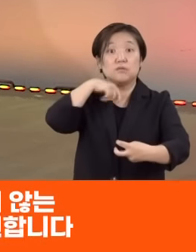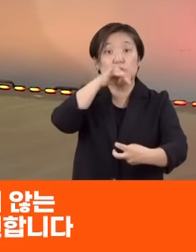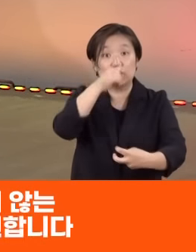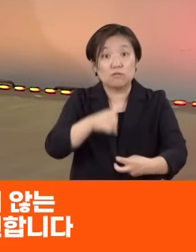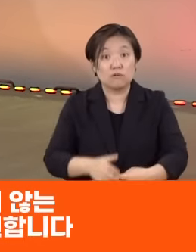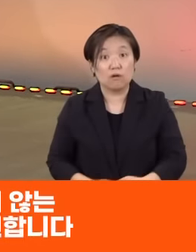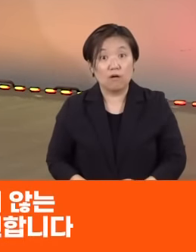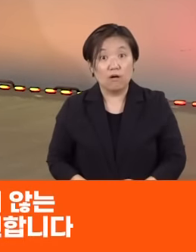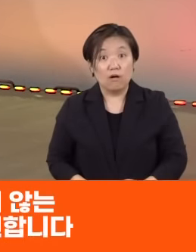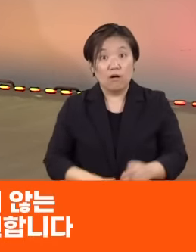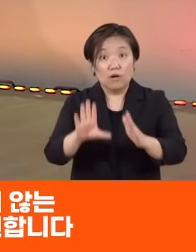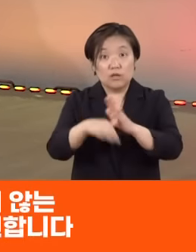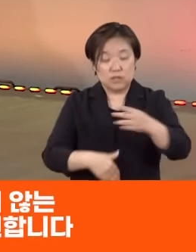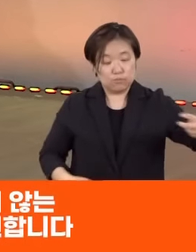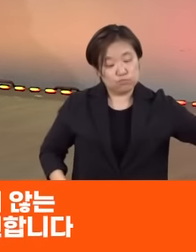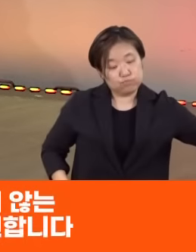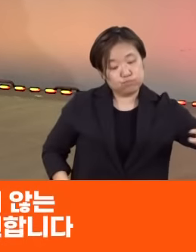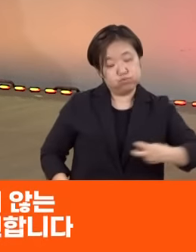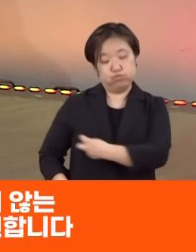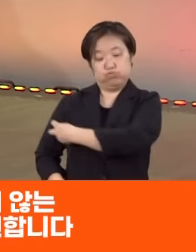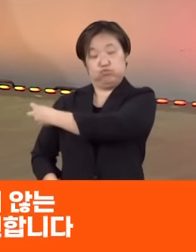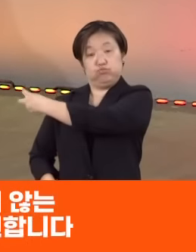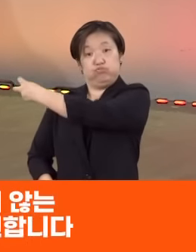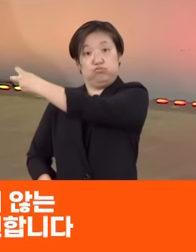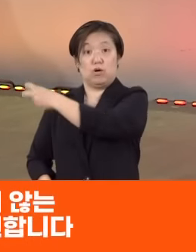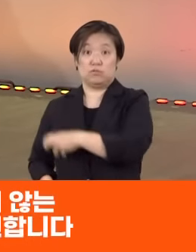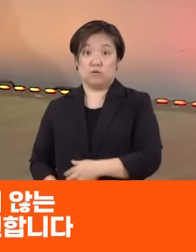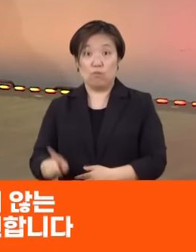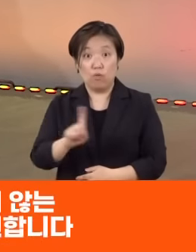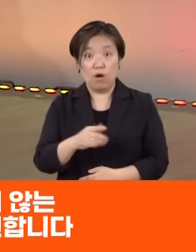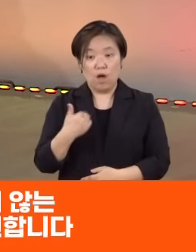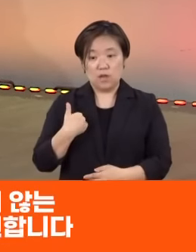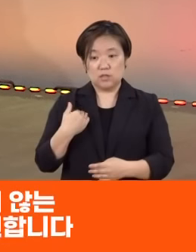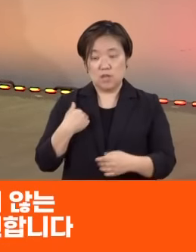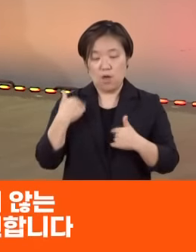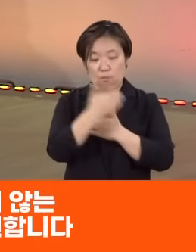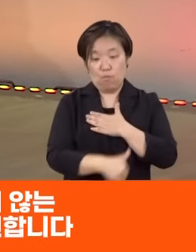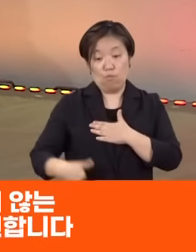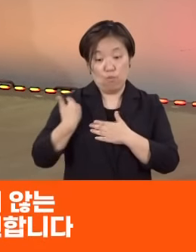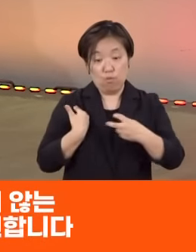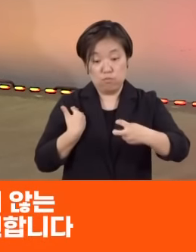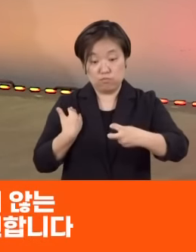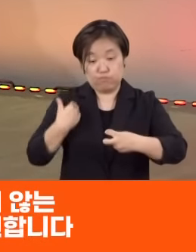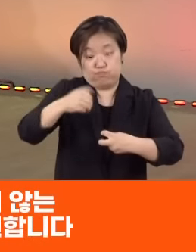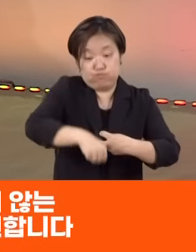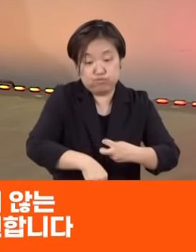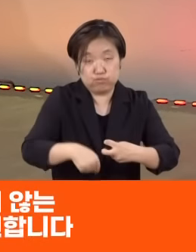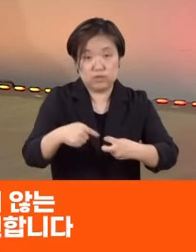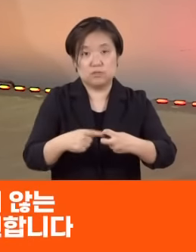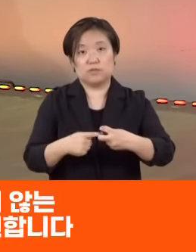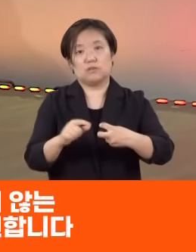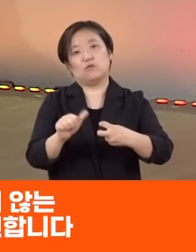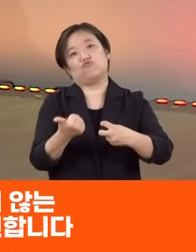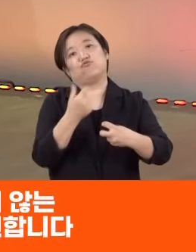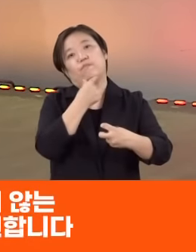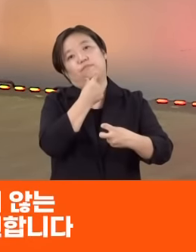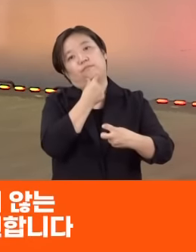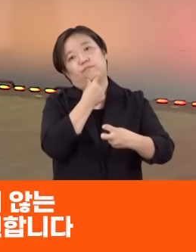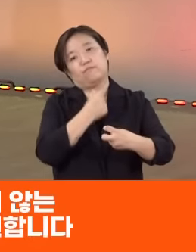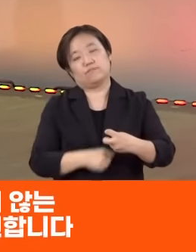지나쳐 갔습니다 그니까 하마트면 버스에 치 뻔했는데 누가 뒤에서 책가방